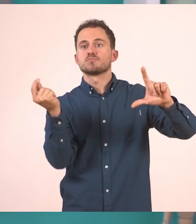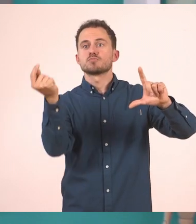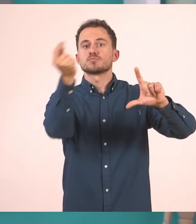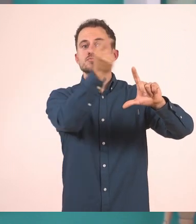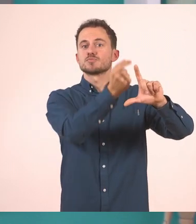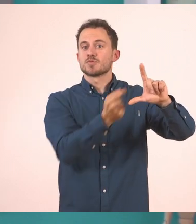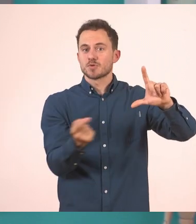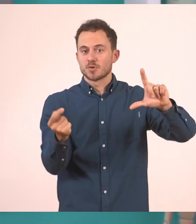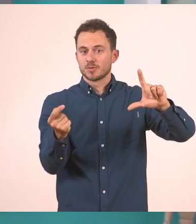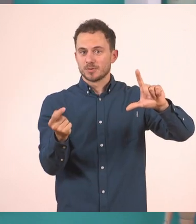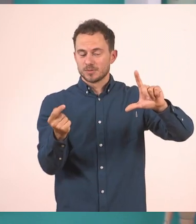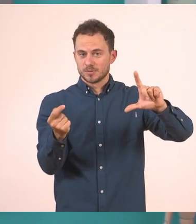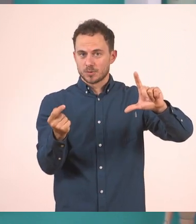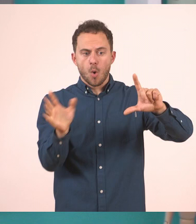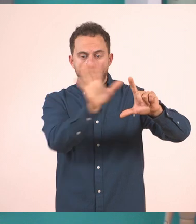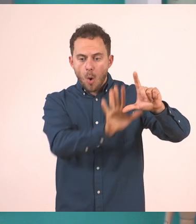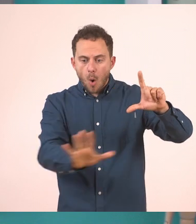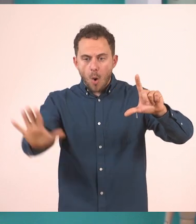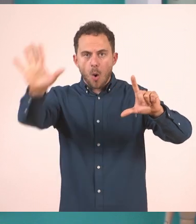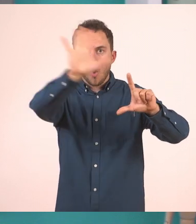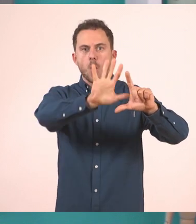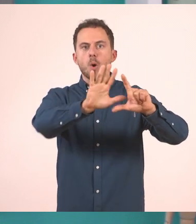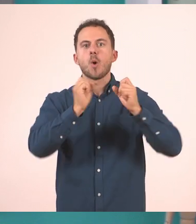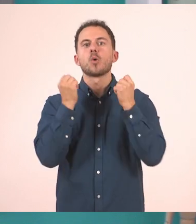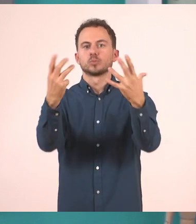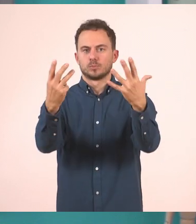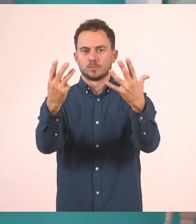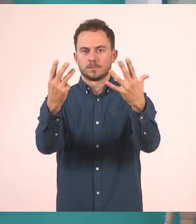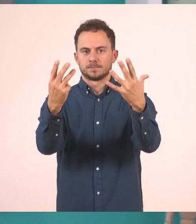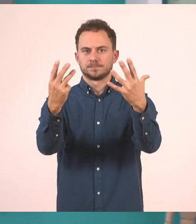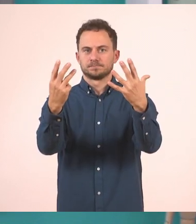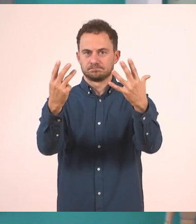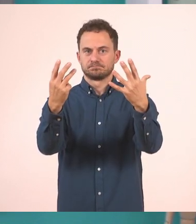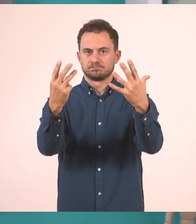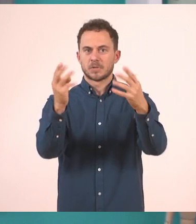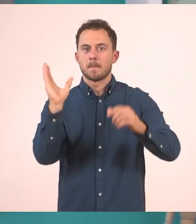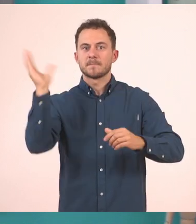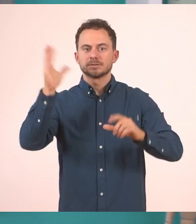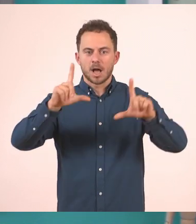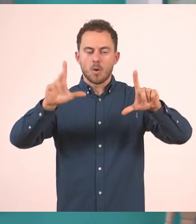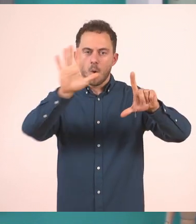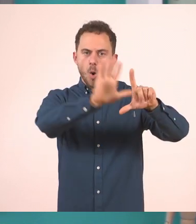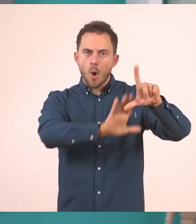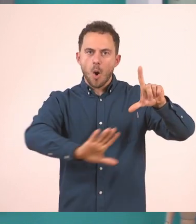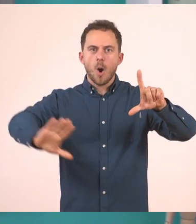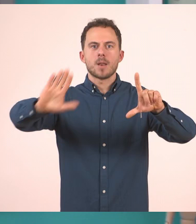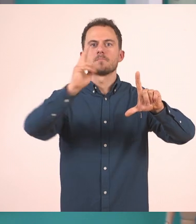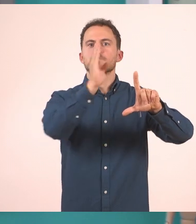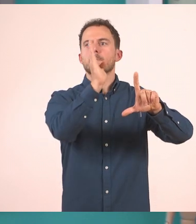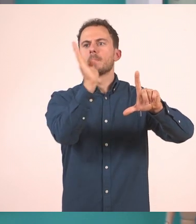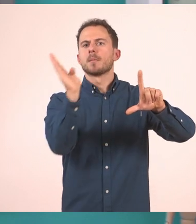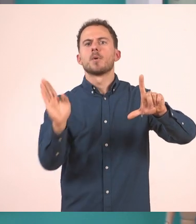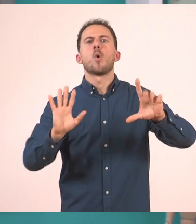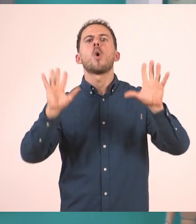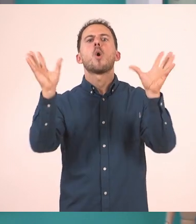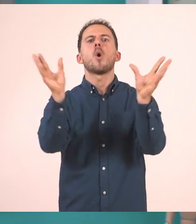πίτσα. Να το ολόκληρό μας αυτή τη στιγμή. Η ολόκληρη ποσότητα της πίτσας χωρισμένη ακριβώς σε